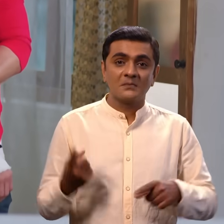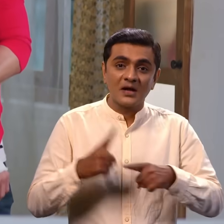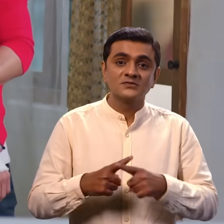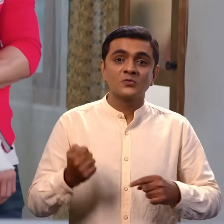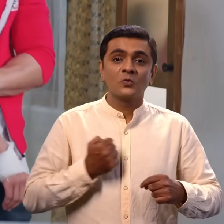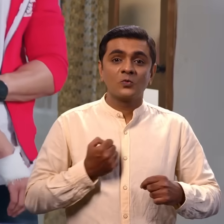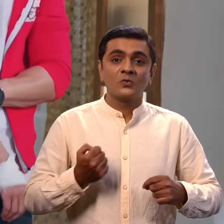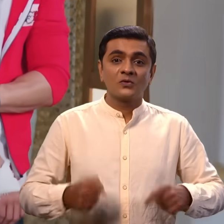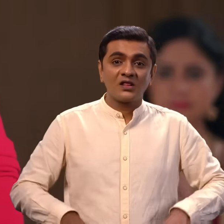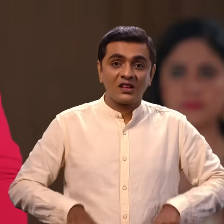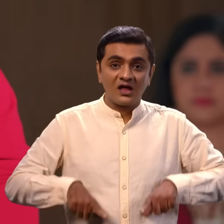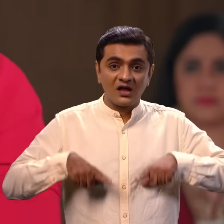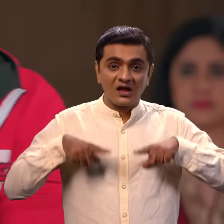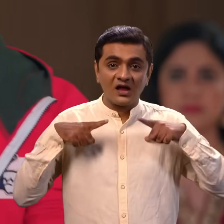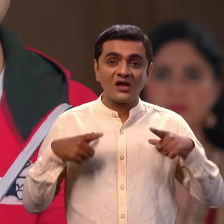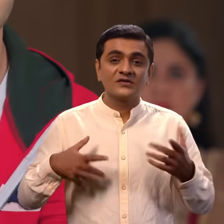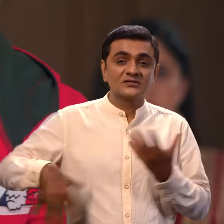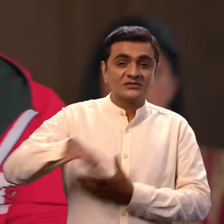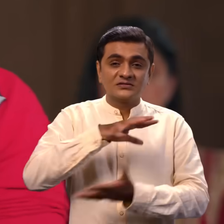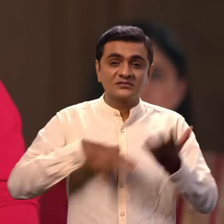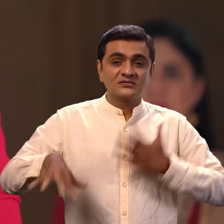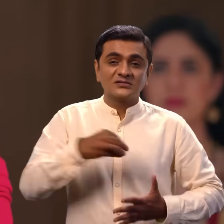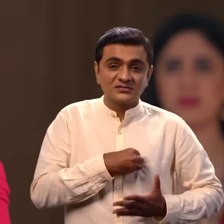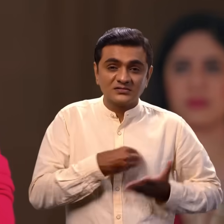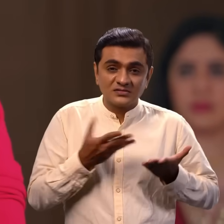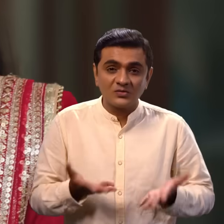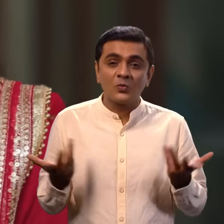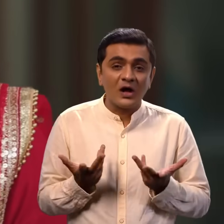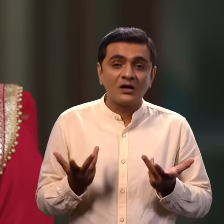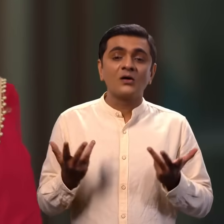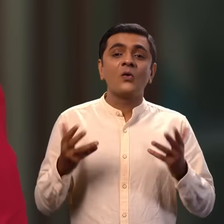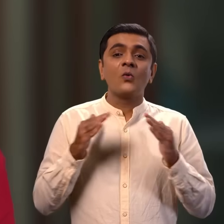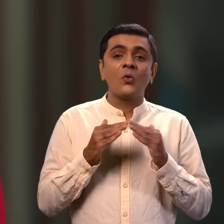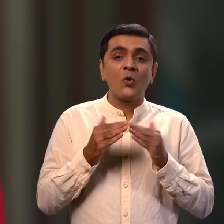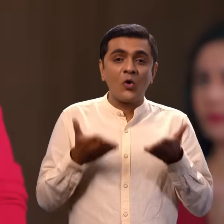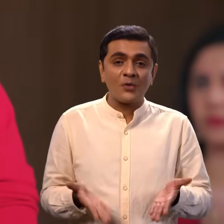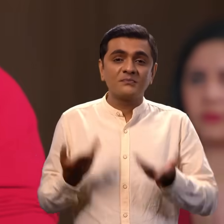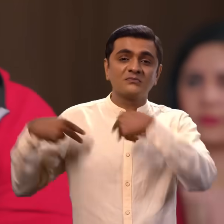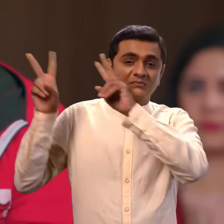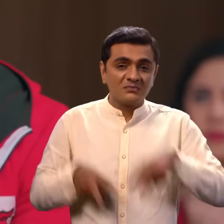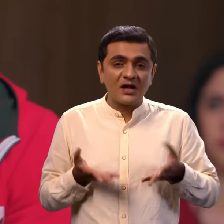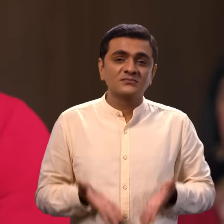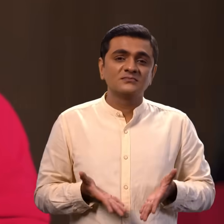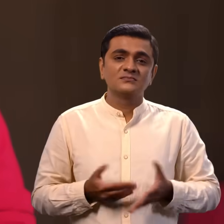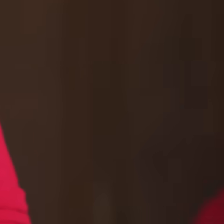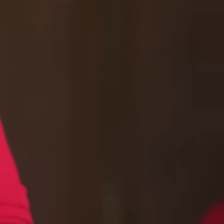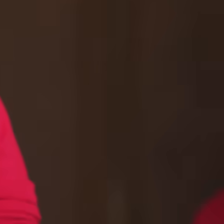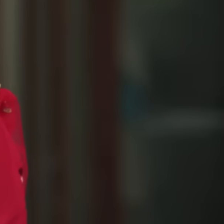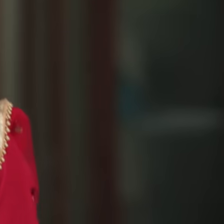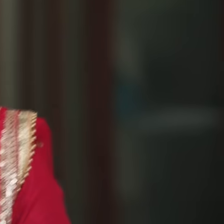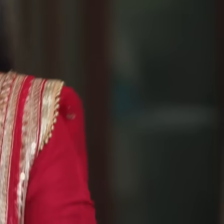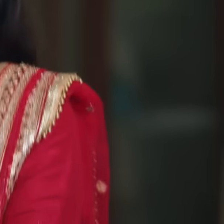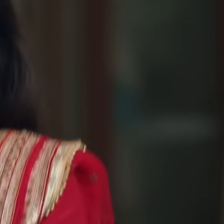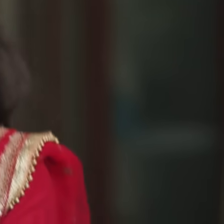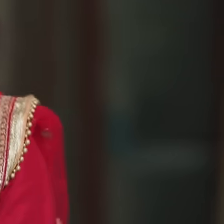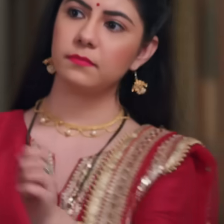और वैसे भी मेरी जिंदगी का तो सबसे बड़ा दर्द यही है कि मुझे लौटकर इस घर में आना पड़ा।